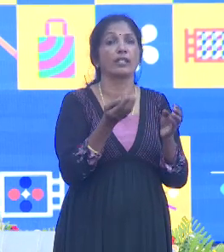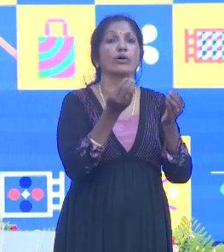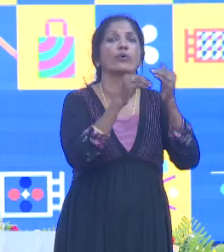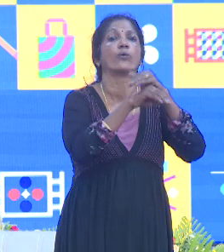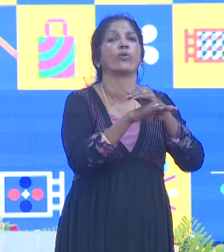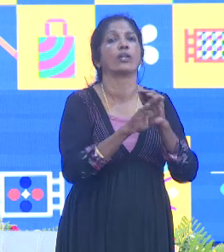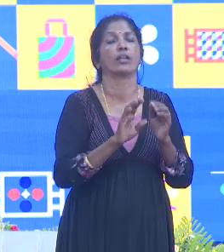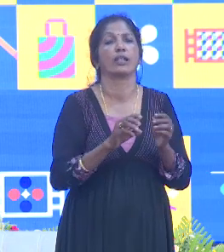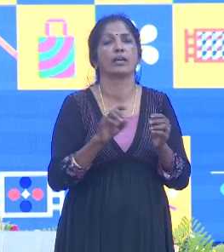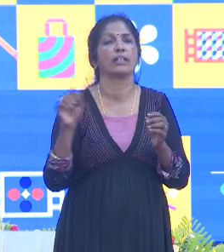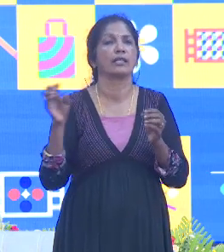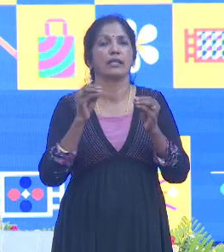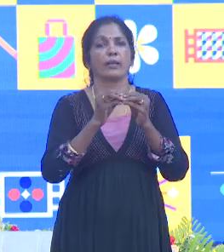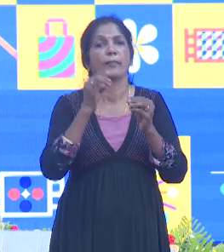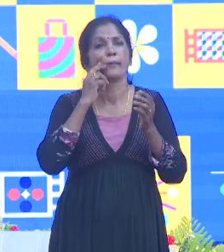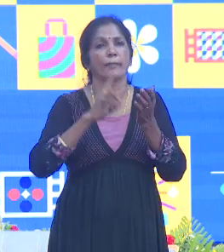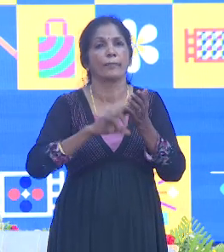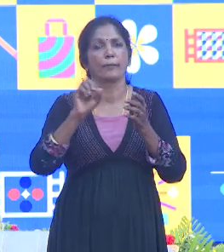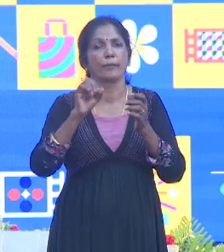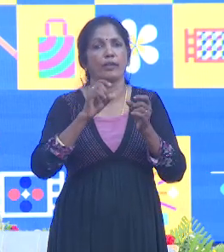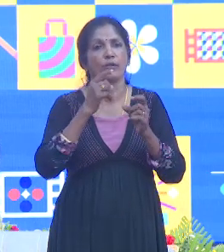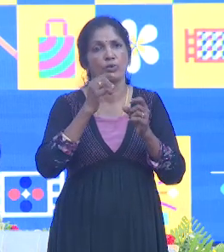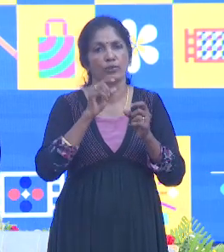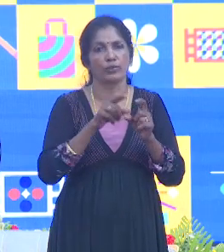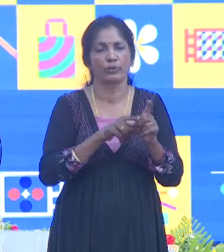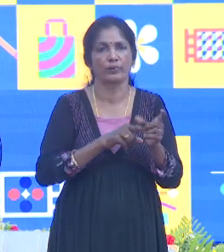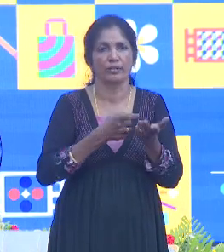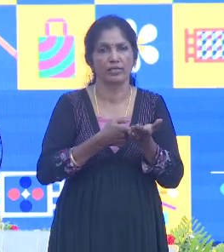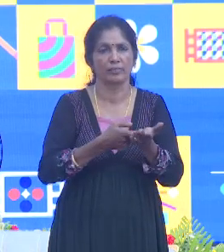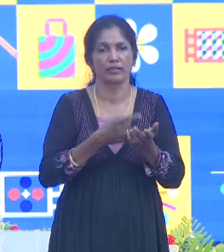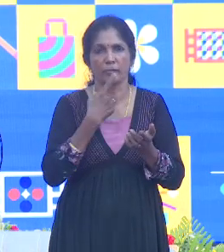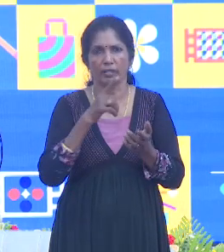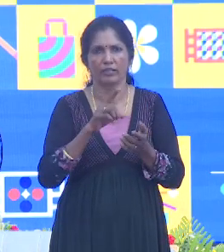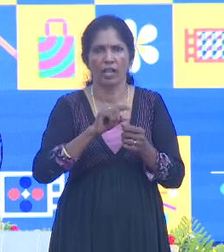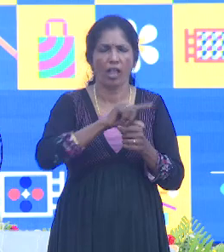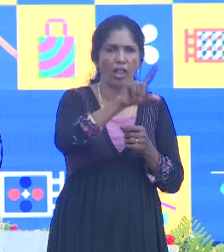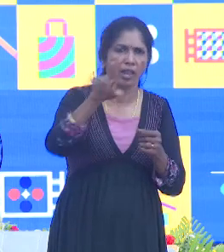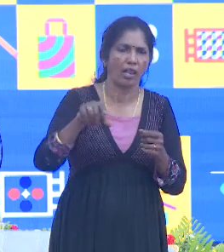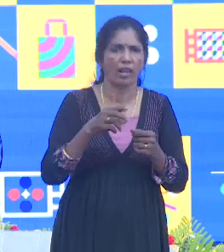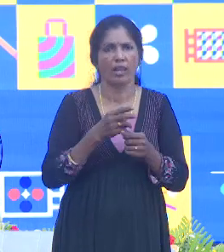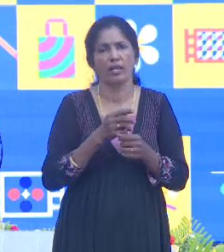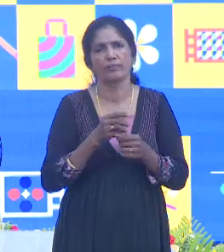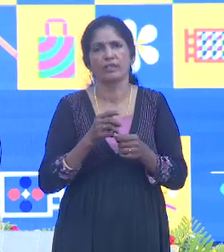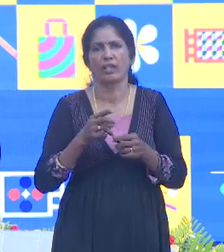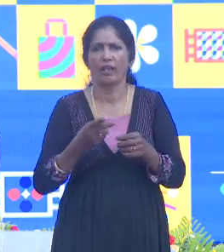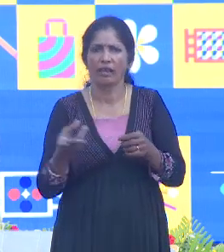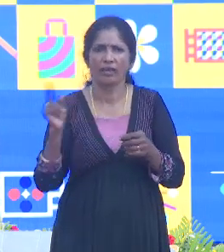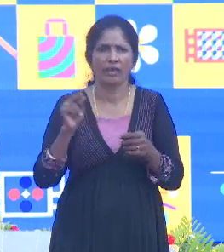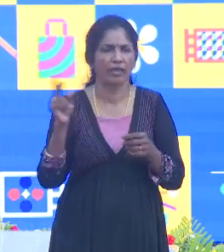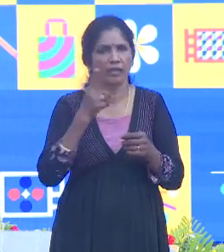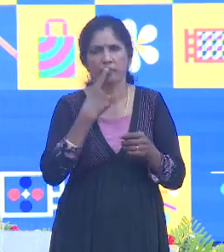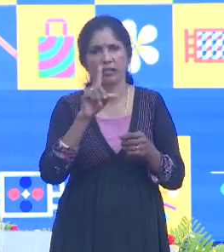ഇവിടെ ബിനോയ് പ്രസംഗത്തിൽ സൂചിപ്പിച്ച എല്ലാ കാര്യങ്ങളും അതിൻ്റെ ആവർത്തനത്തിലേക്ക് ഞാൻ പോകുന്നില്ല.